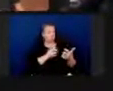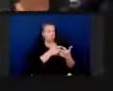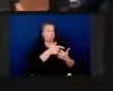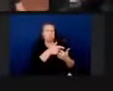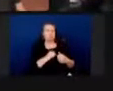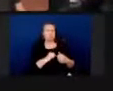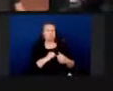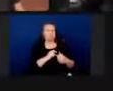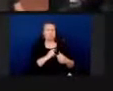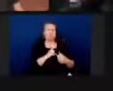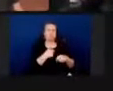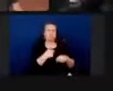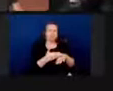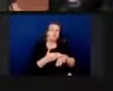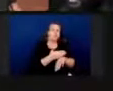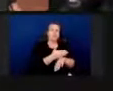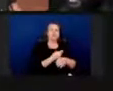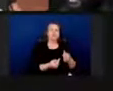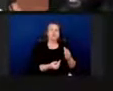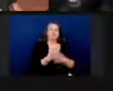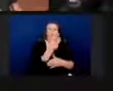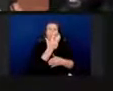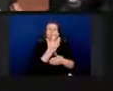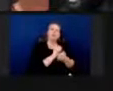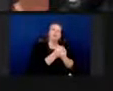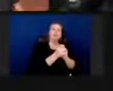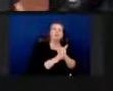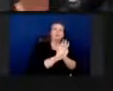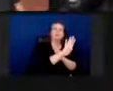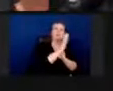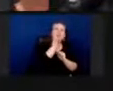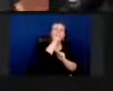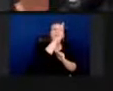siku za baadaye na kubadilisha maisha yao kwa njia